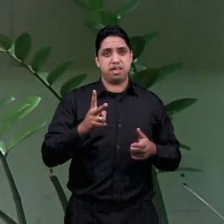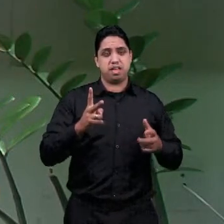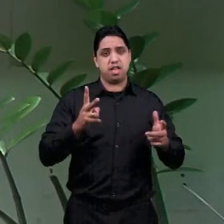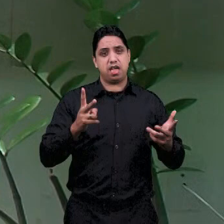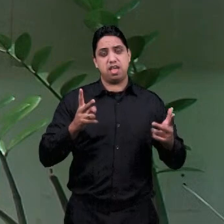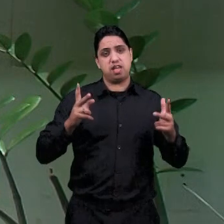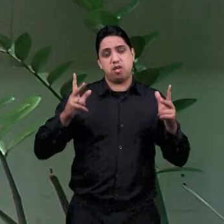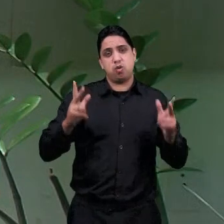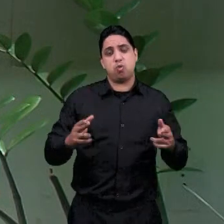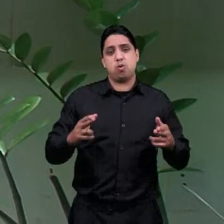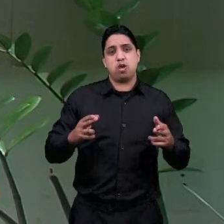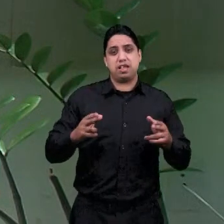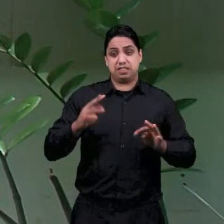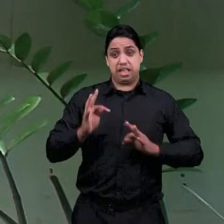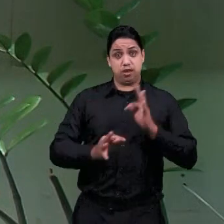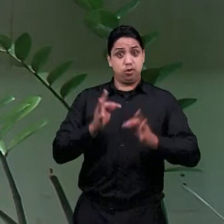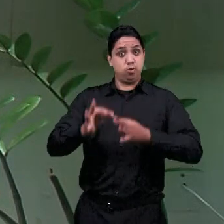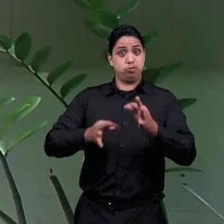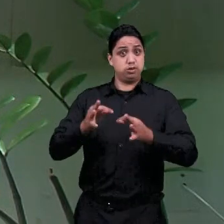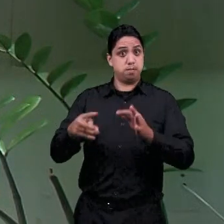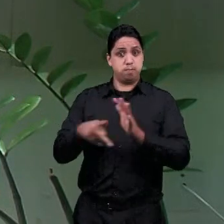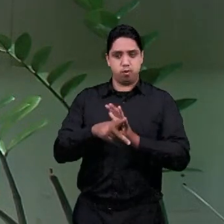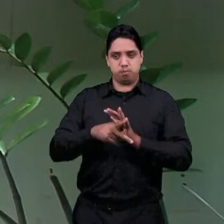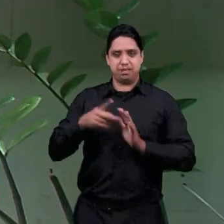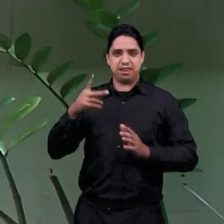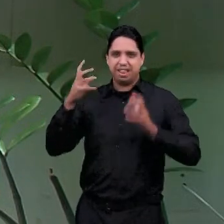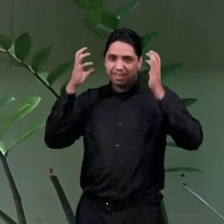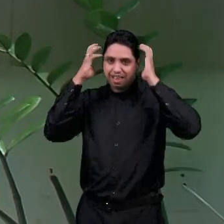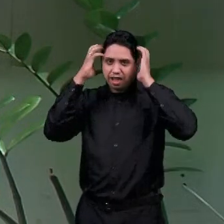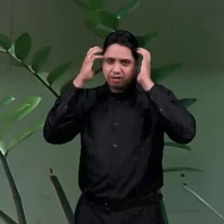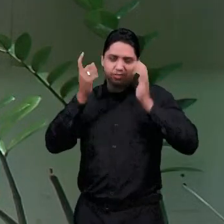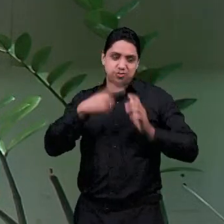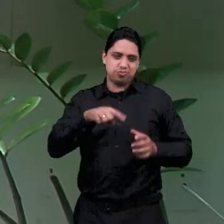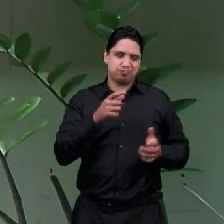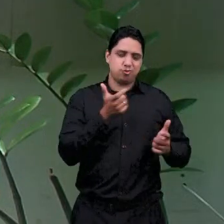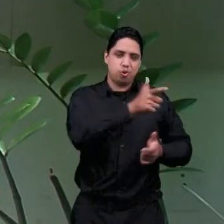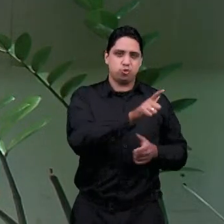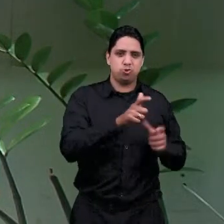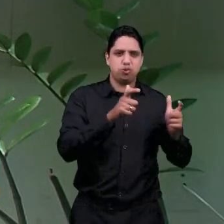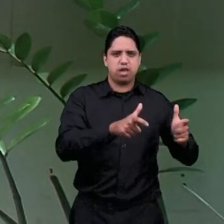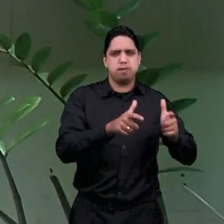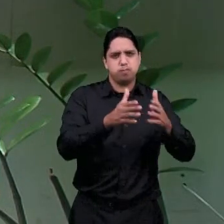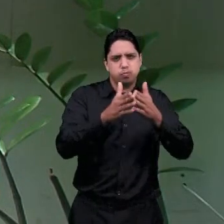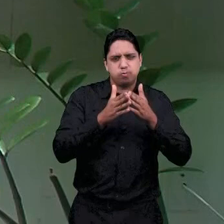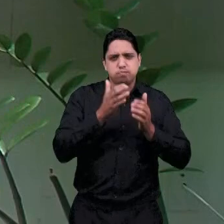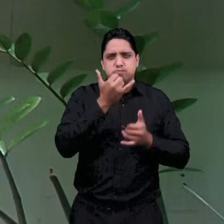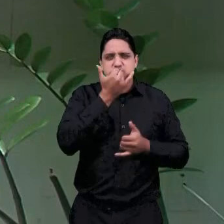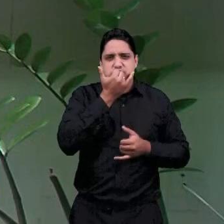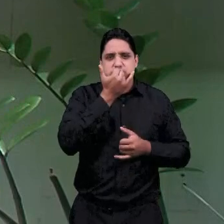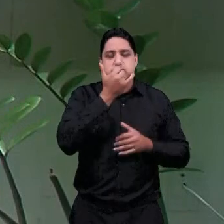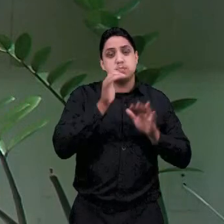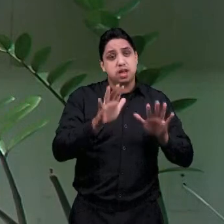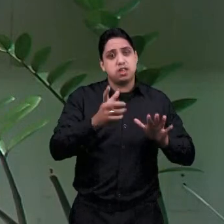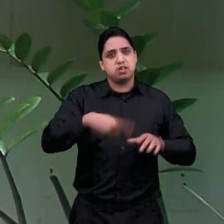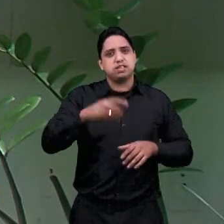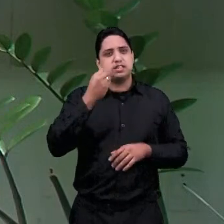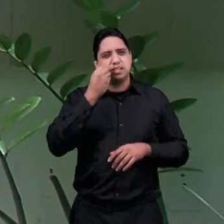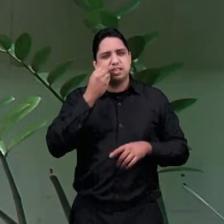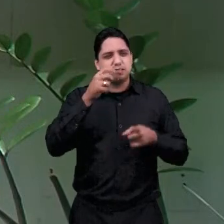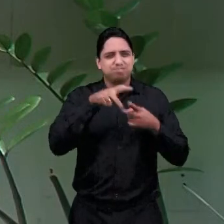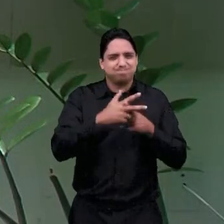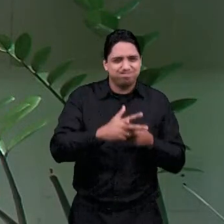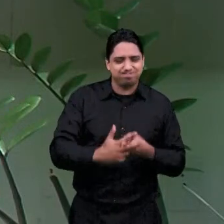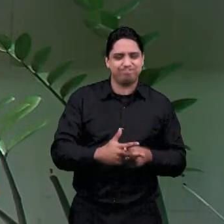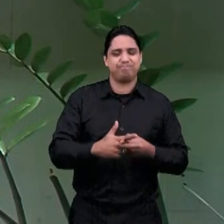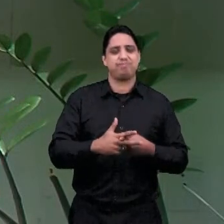toujours compatible avec le centre de retransmission. Pour cela, nous présentons nos excuses ici, mais nous